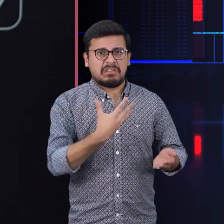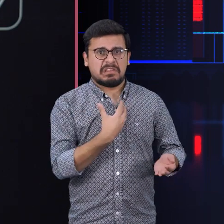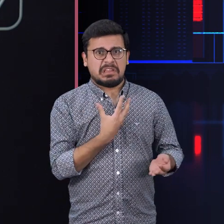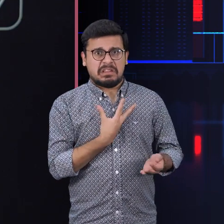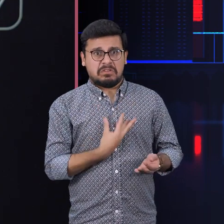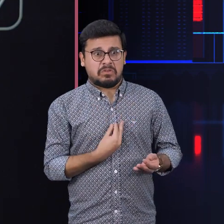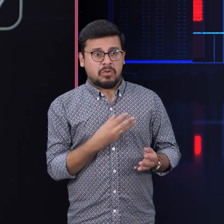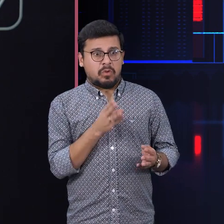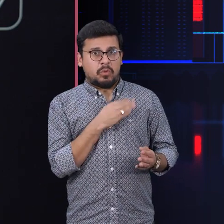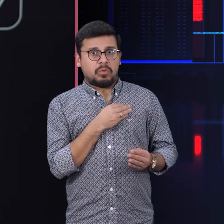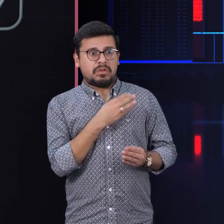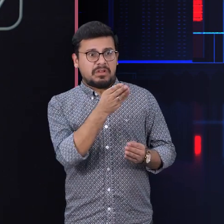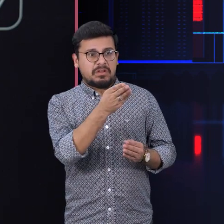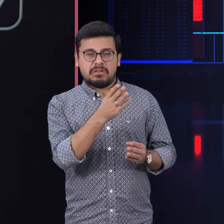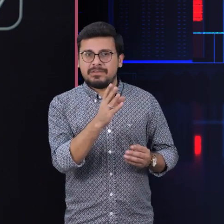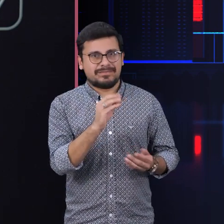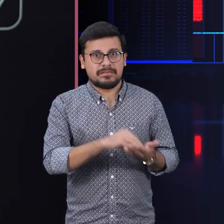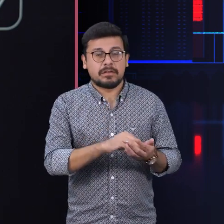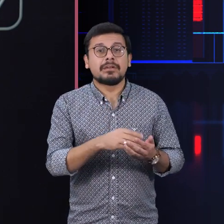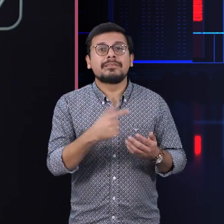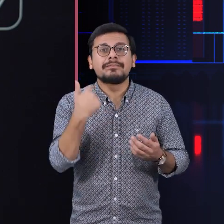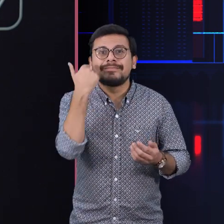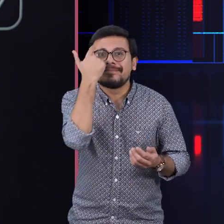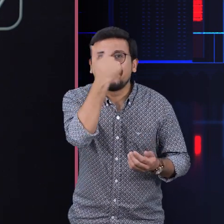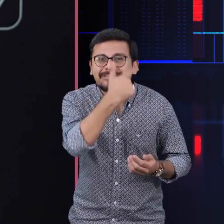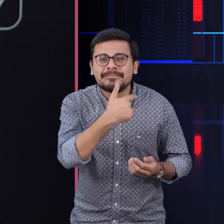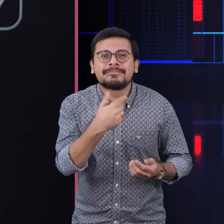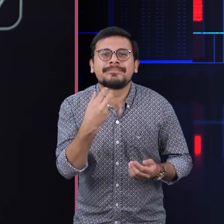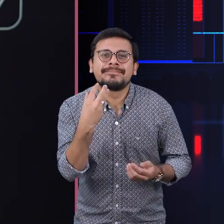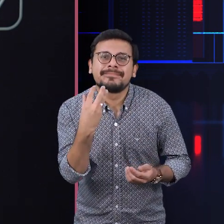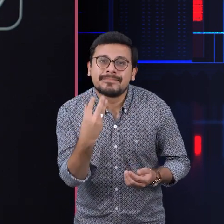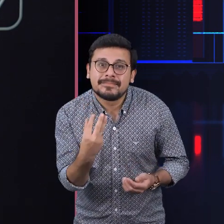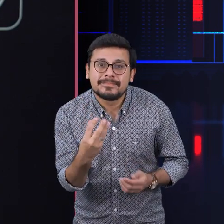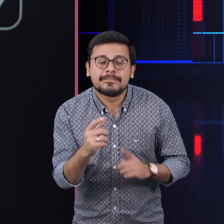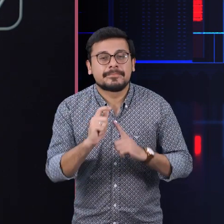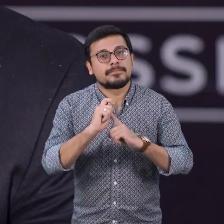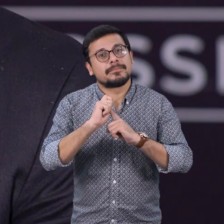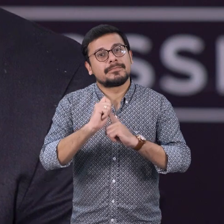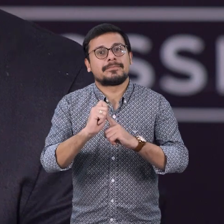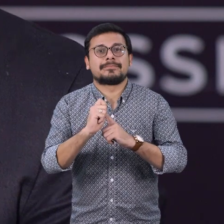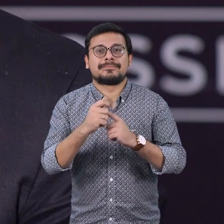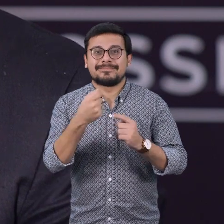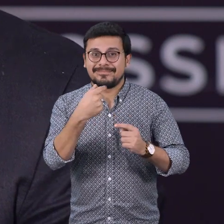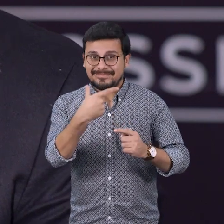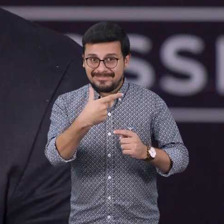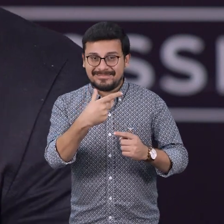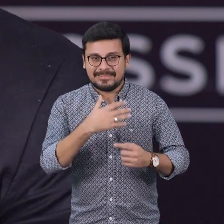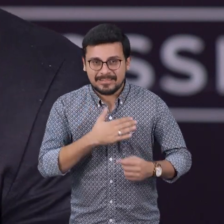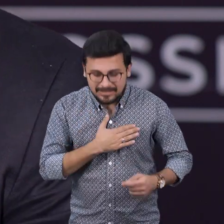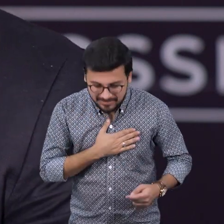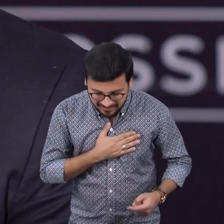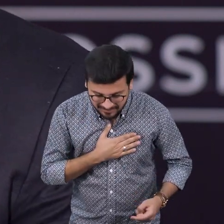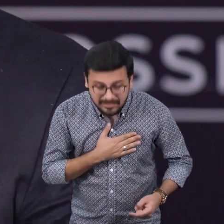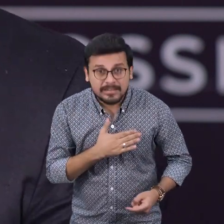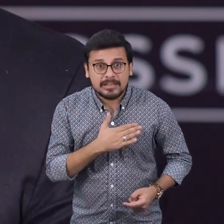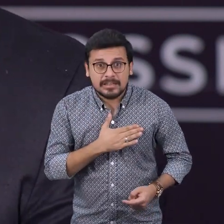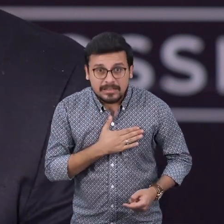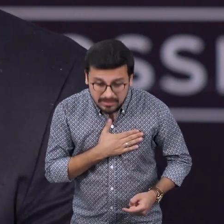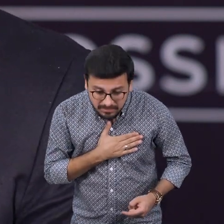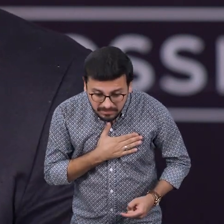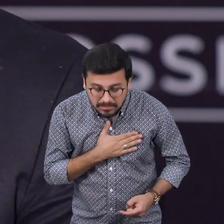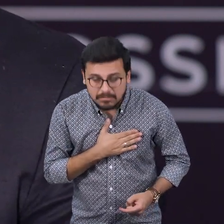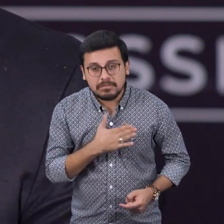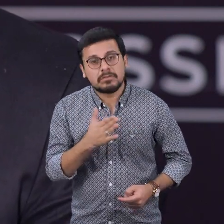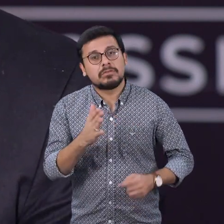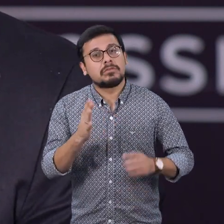ماشاءاللہ اپنے آپ کو ہیل کر چکے ہیں, اور اب وہ آگے کام کر رہے ہیں دوسرے لوگوں کے لیے. جو لوگ اس وقت اپنے ٹریٹمنٹ سے گزر رہے ہیں وہ ان کو